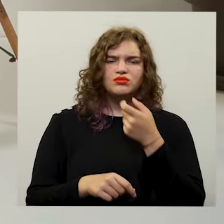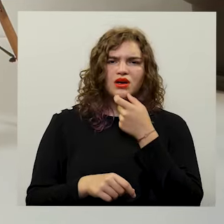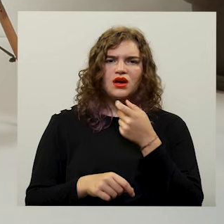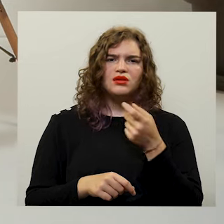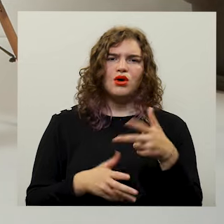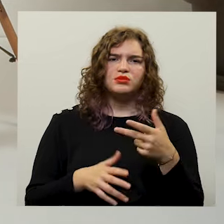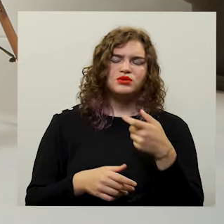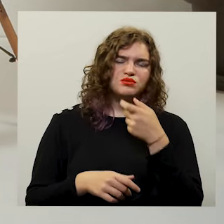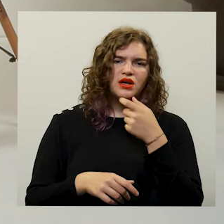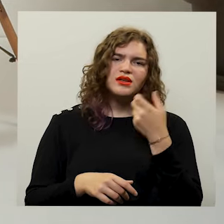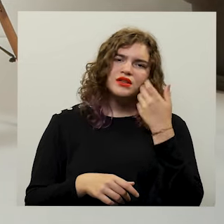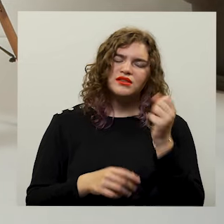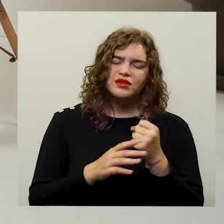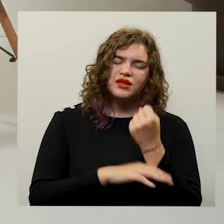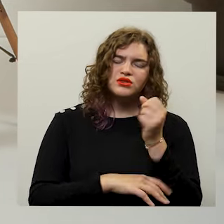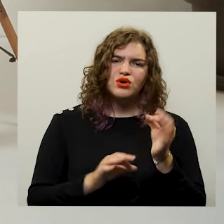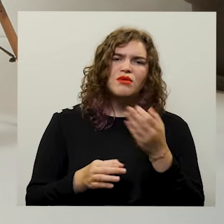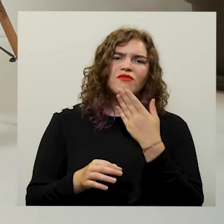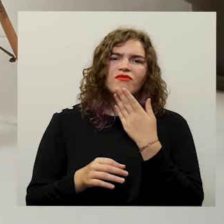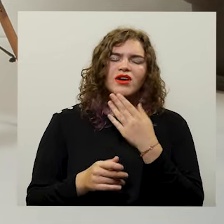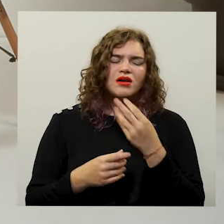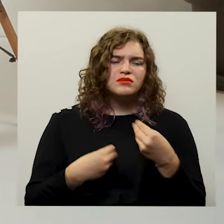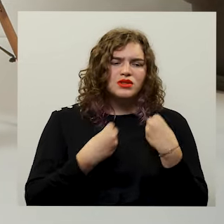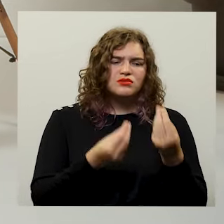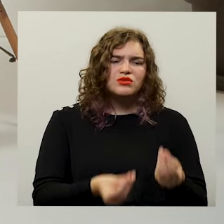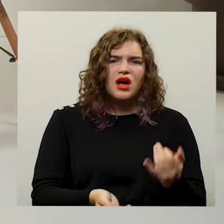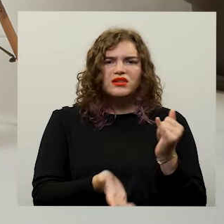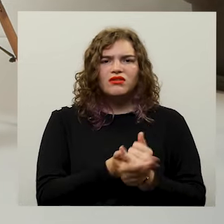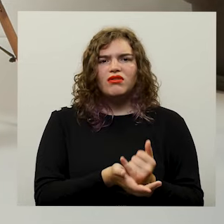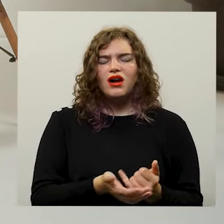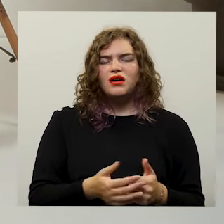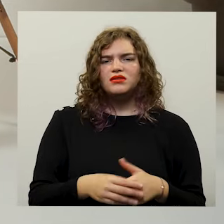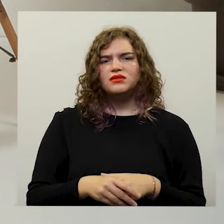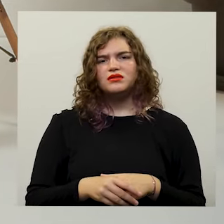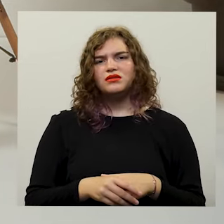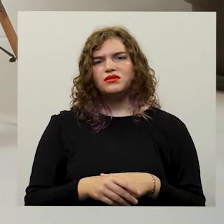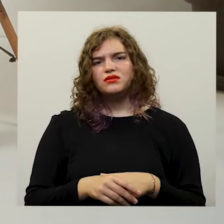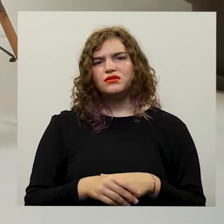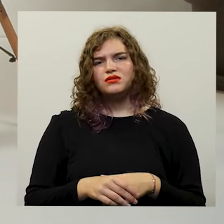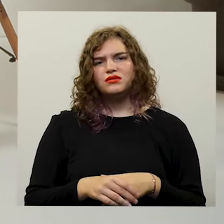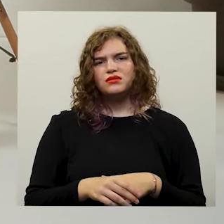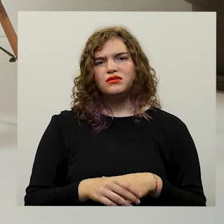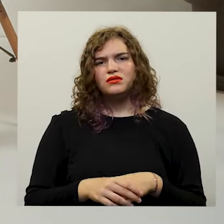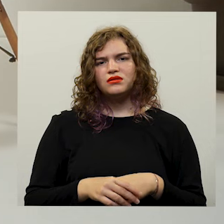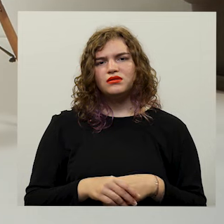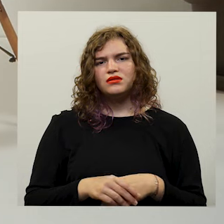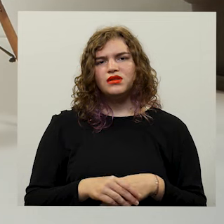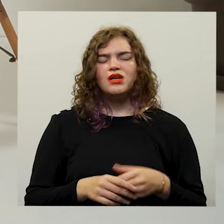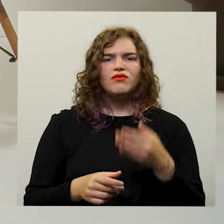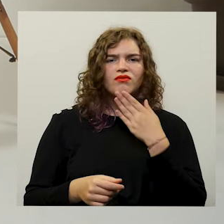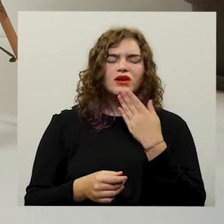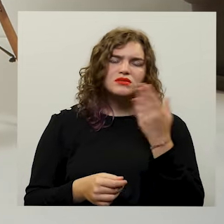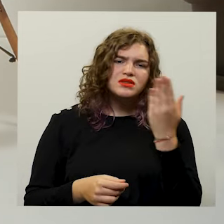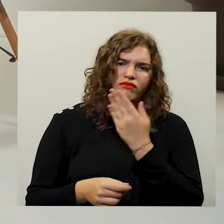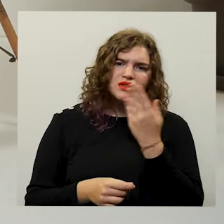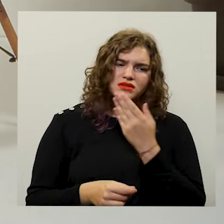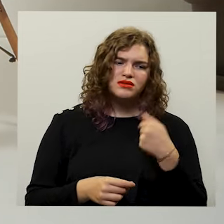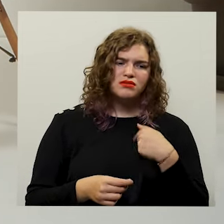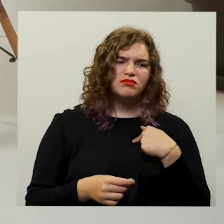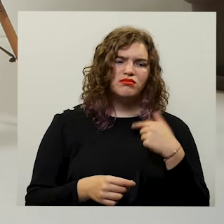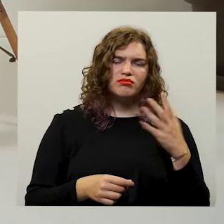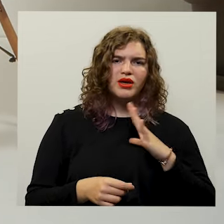15-18 da, ani. Când crește. Da. Dar vreau... Când poate nici nu va mai fi nevoie să mai spun. Da. Dar vrem să o învățăm.